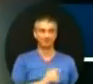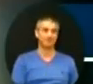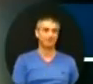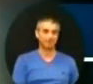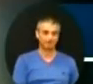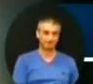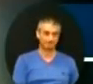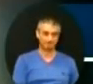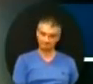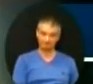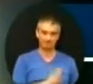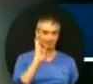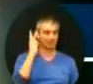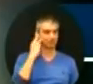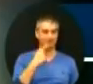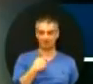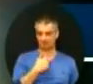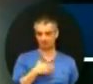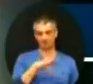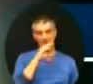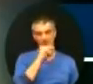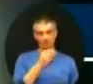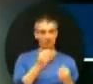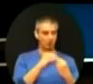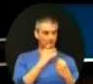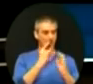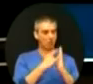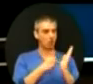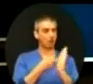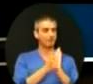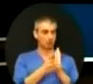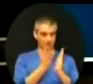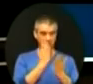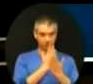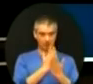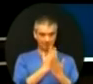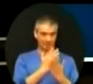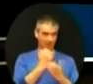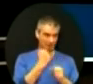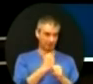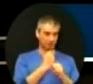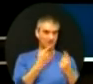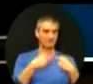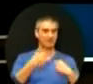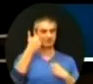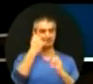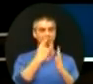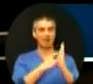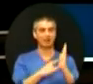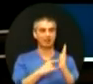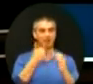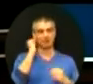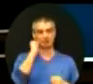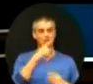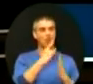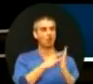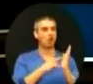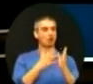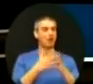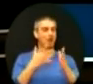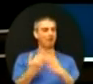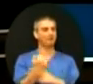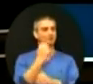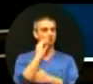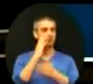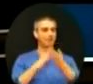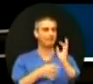רבה. שלי יחימוביץ'. טוב, אני רוצה לדבר על עוד, על חוק מיותר שעבר בוועדת שרים לענייני חקיקה אתמול, זה החוק להרחבת